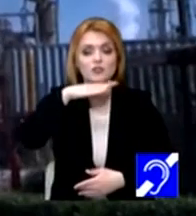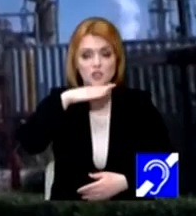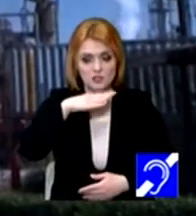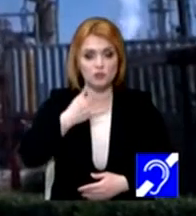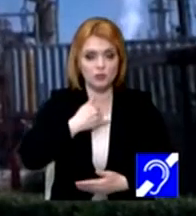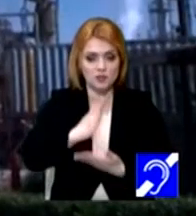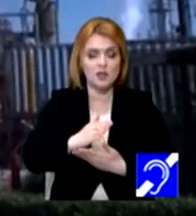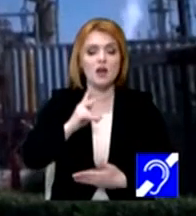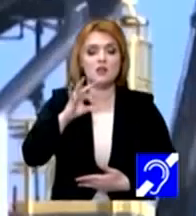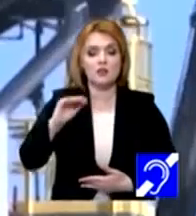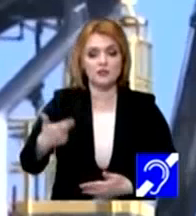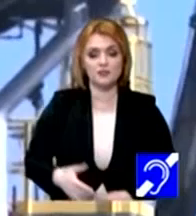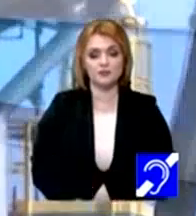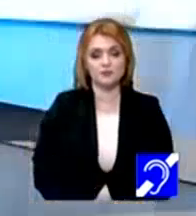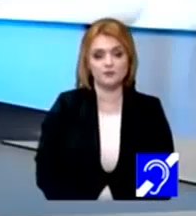stocuri de carburanți.